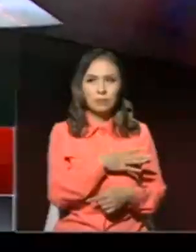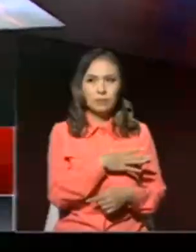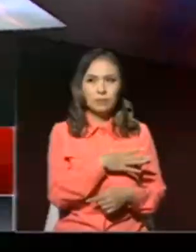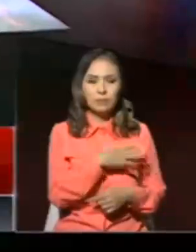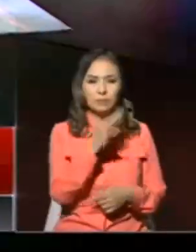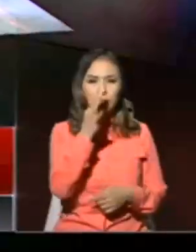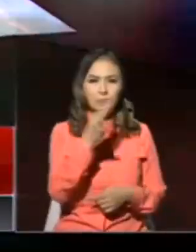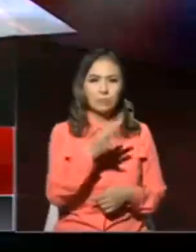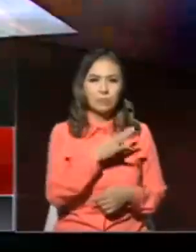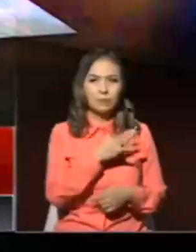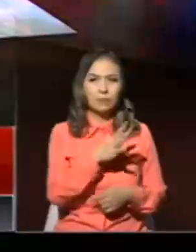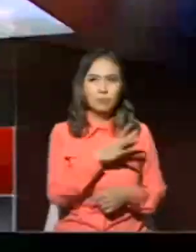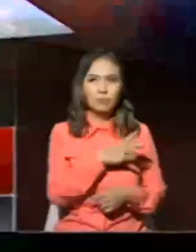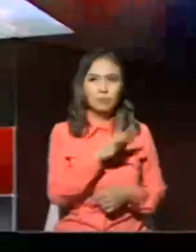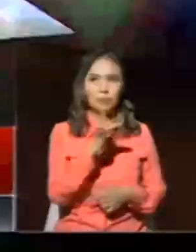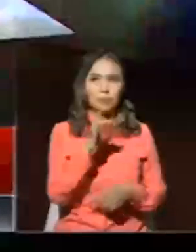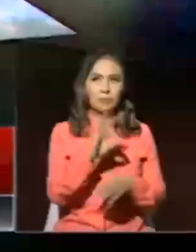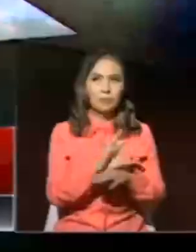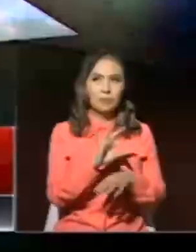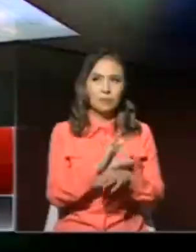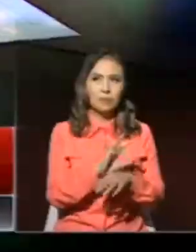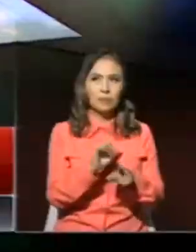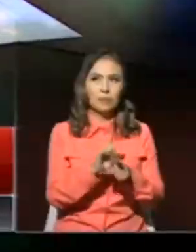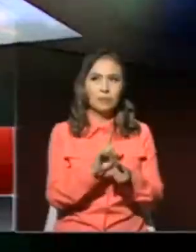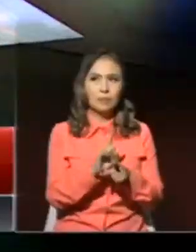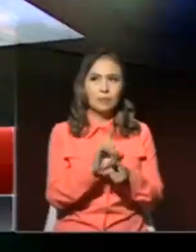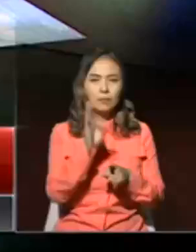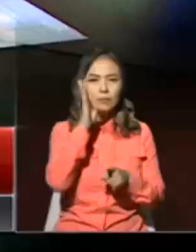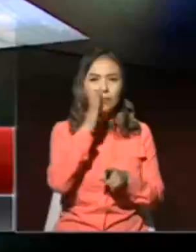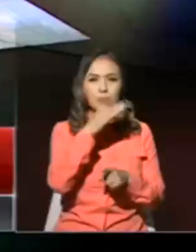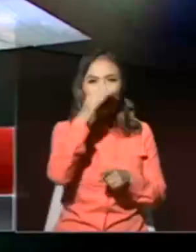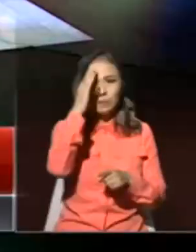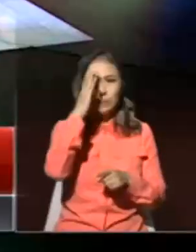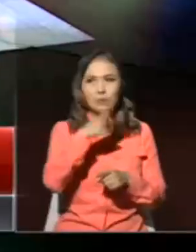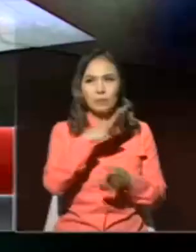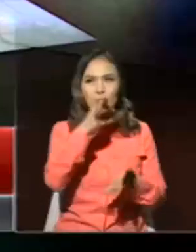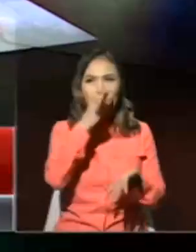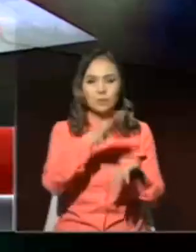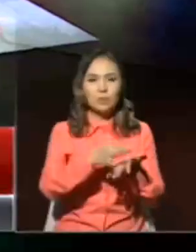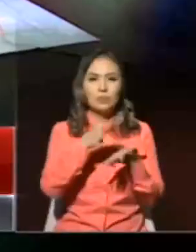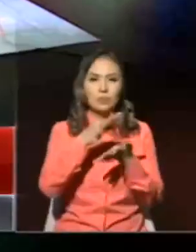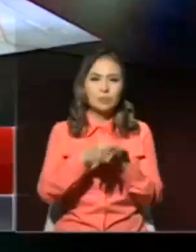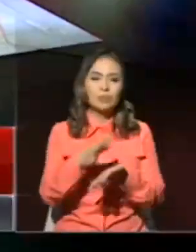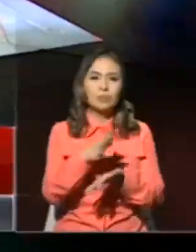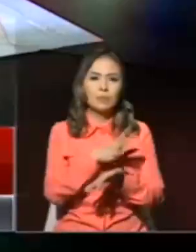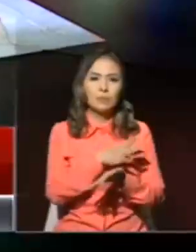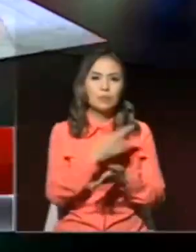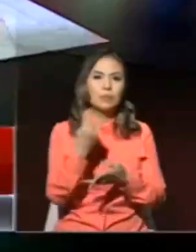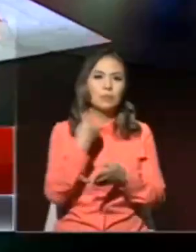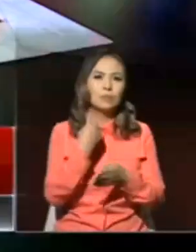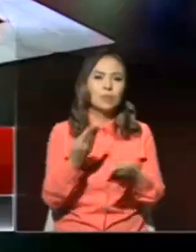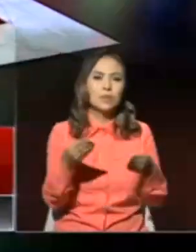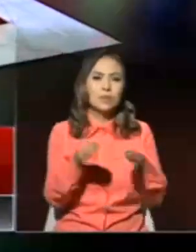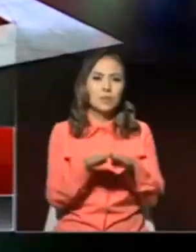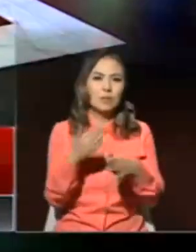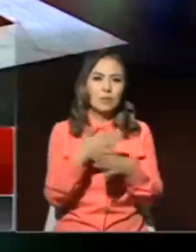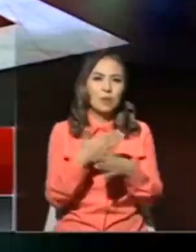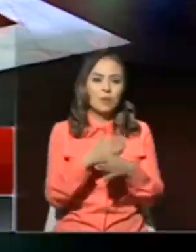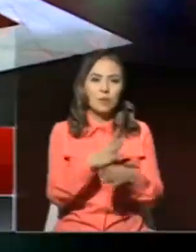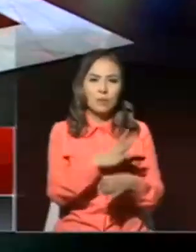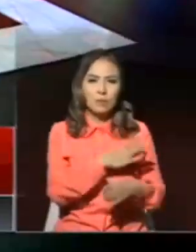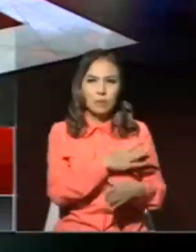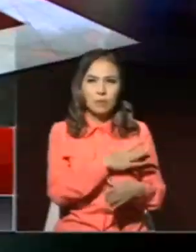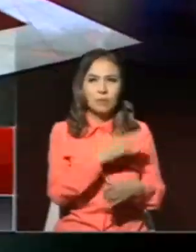Айтты, ауру баламыз осындай деп ата-анам жауап беріп отырды қарызды, бірнеше қарызымды жауап беріп отырып, неше